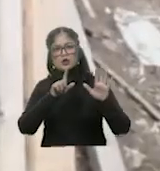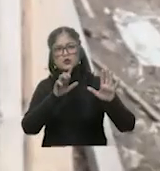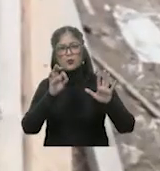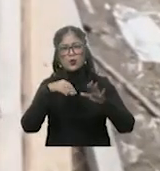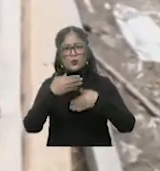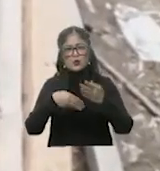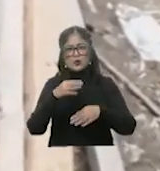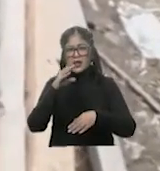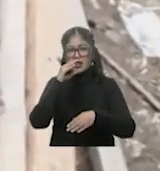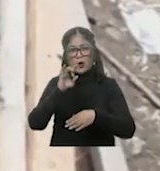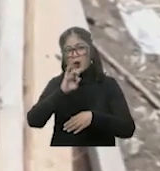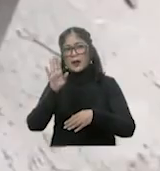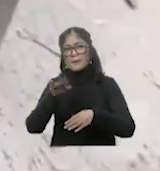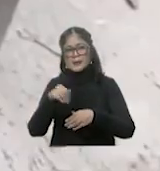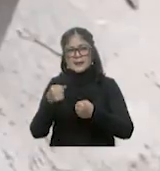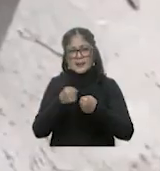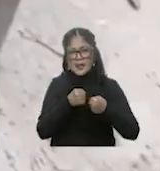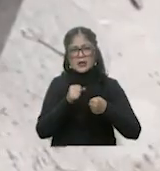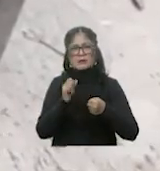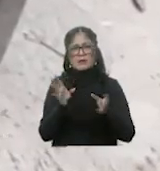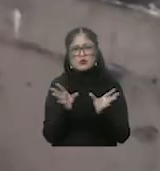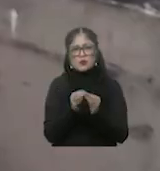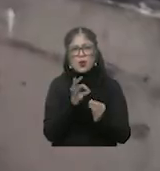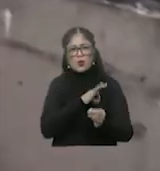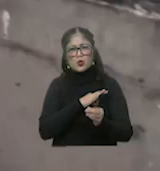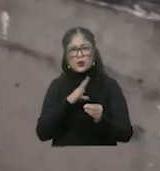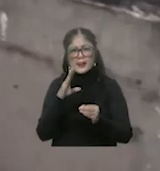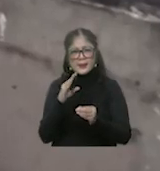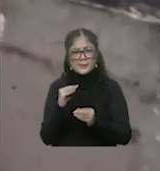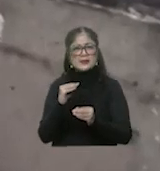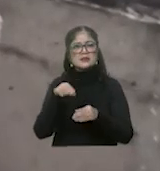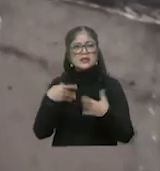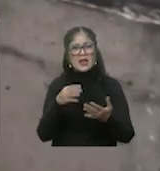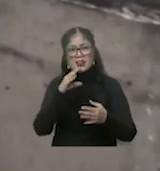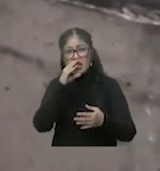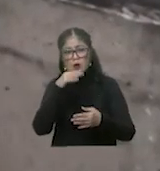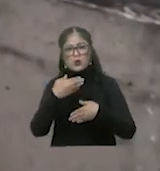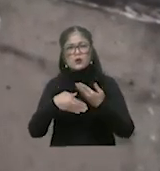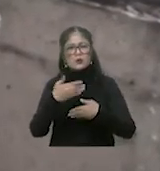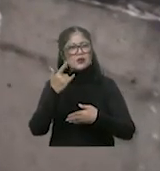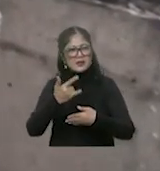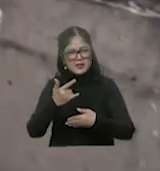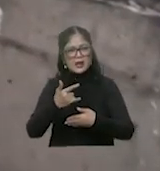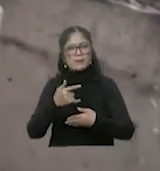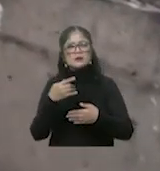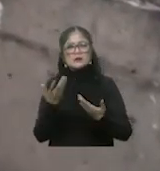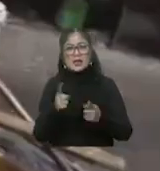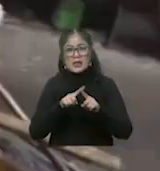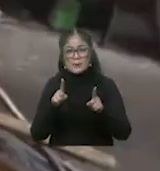lainnya masih tetap bertahan dengan jumlah keuntungan tipis produsen tahu pun memilih untuk tetap berproduksi dan bertahan dengan cara